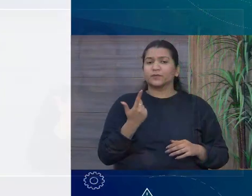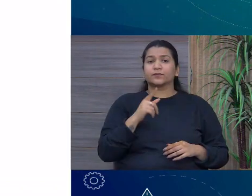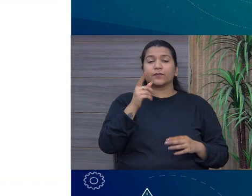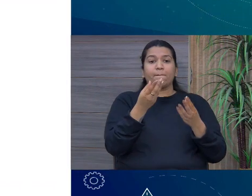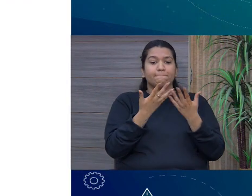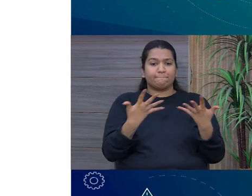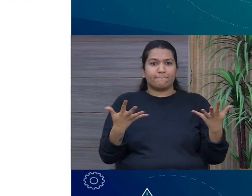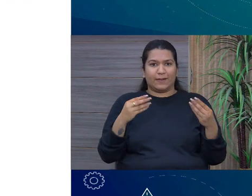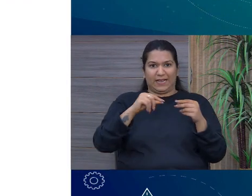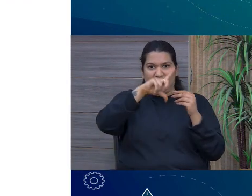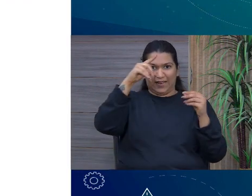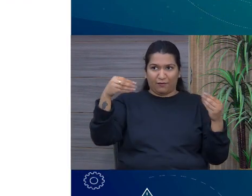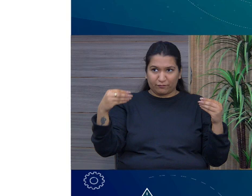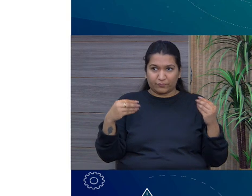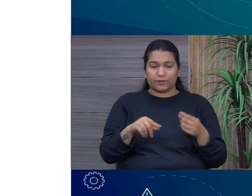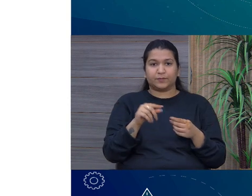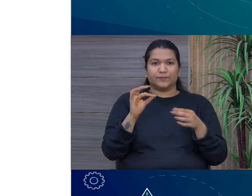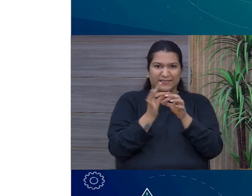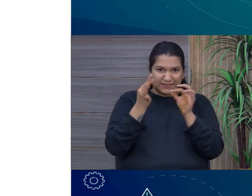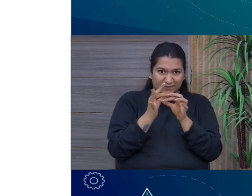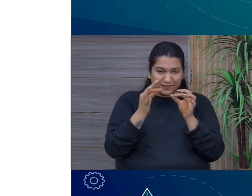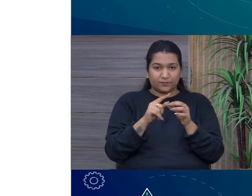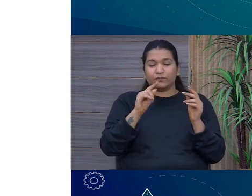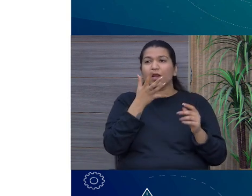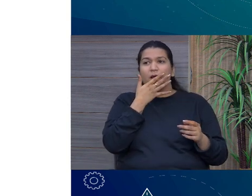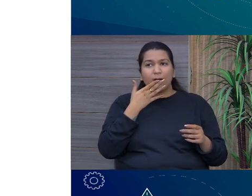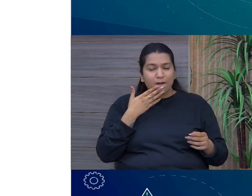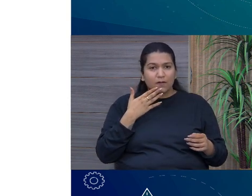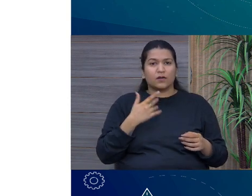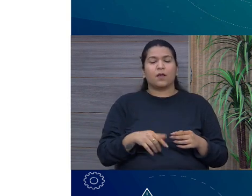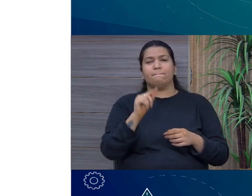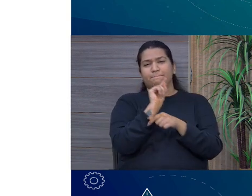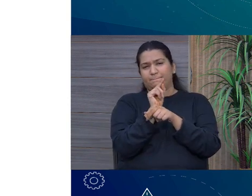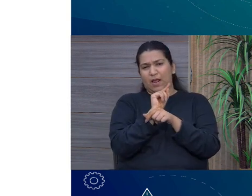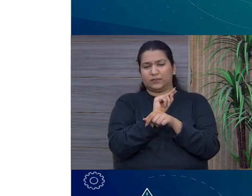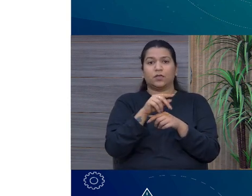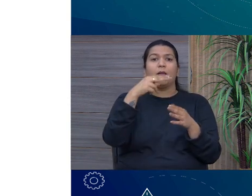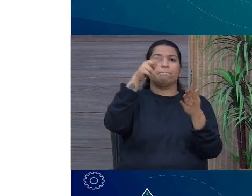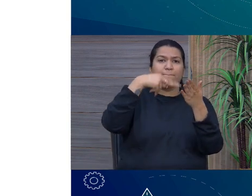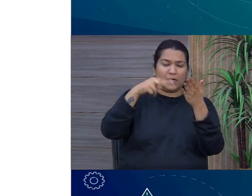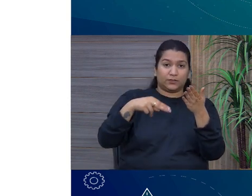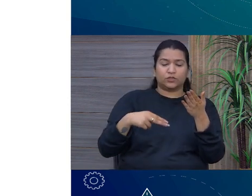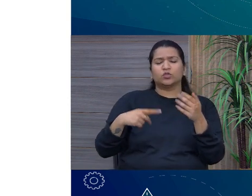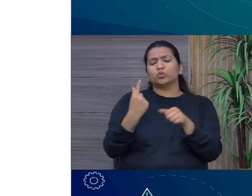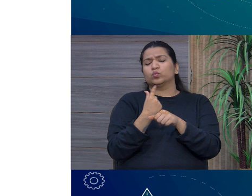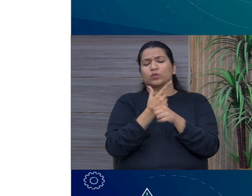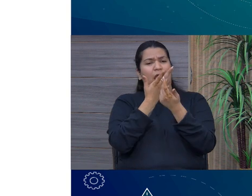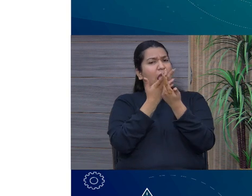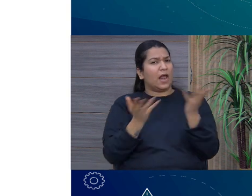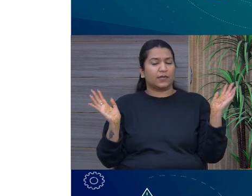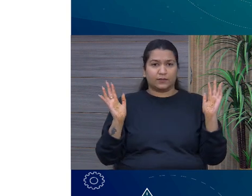सकते हैं, लीव्स, निडल, थ्रेड, कलर पेंट, मे बी पेंसिल, ब्रश, स्केच पेन, आप कुछ भी यूज कर सकते